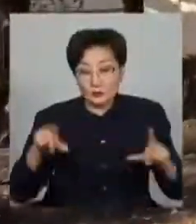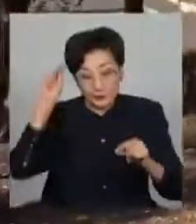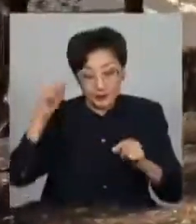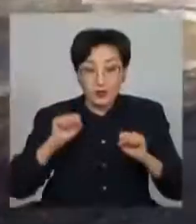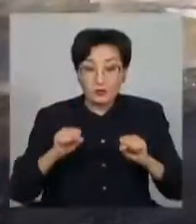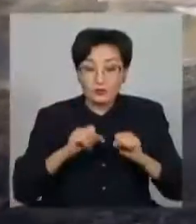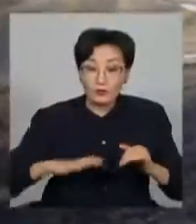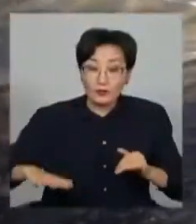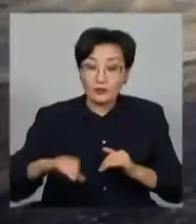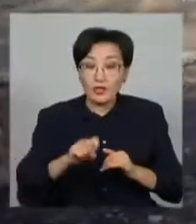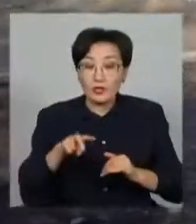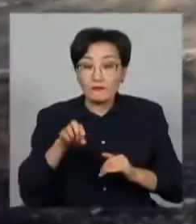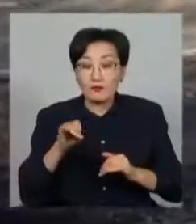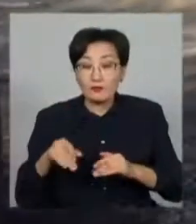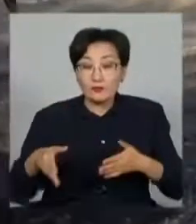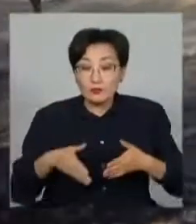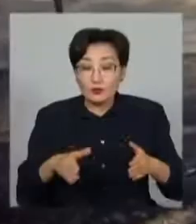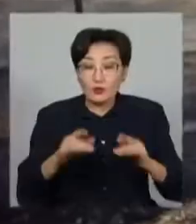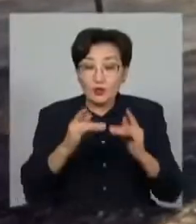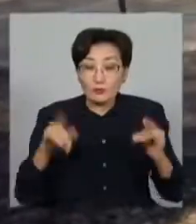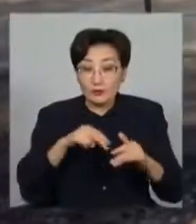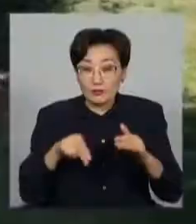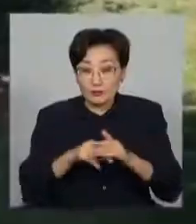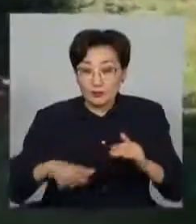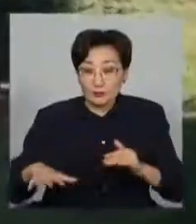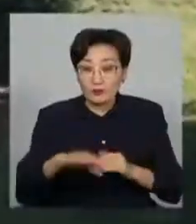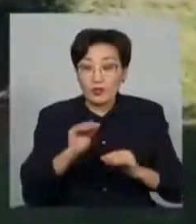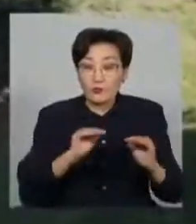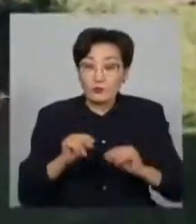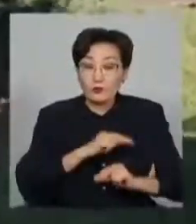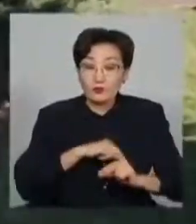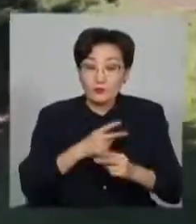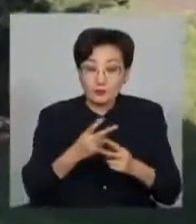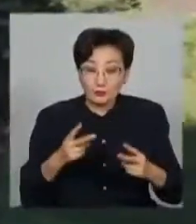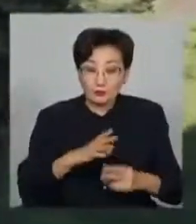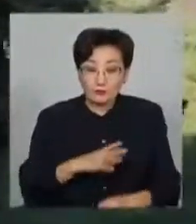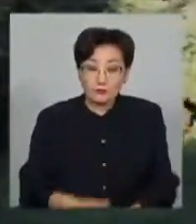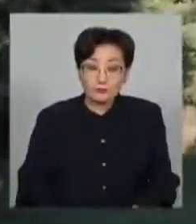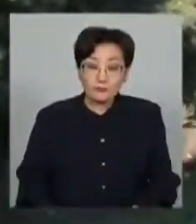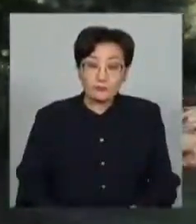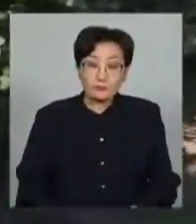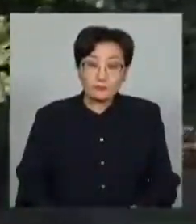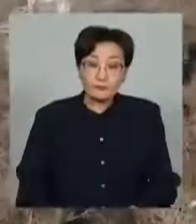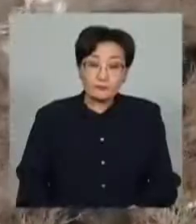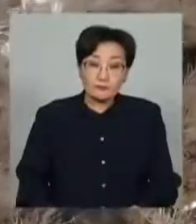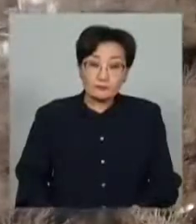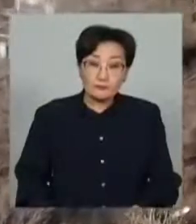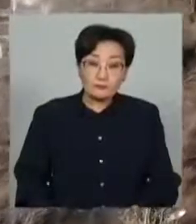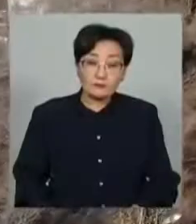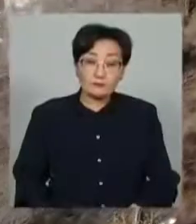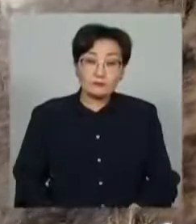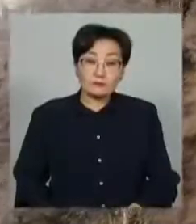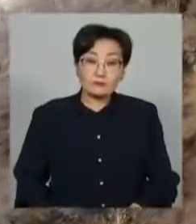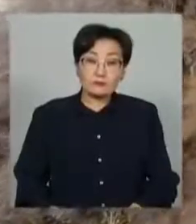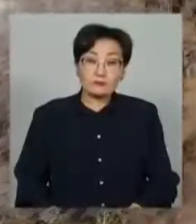спорт алаңын, Әл-Фараби даңғылы бойындағы көпір асты кеңістігін абаттандыру жұмыстарын көрді. Наскен Еркін, Айдана Нұраш, Медет Саматұлы,